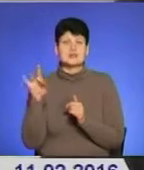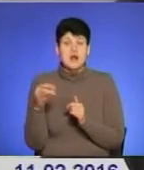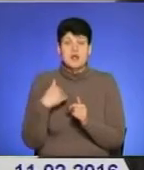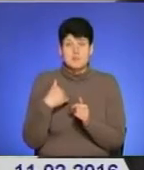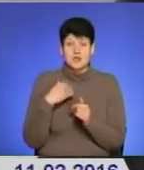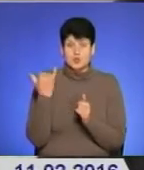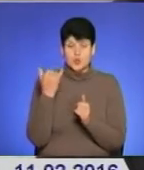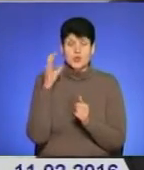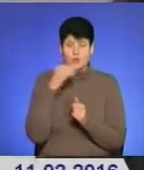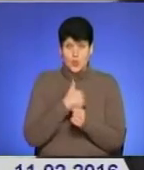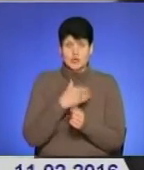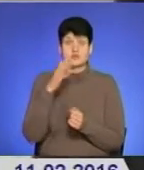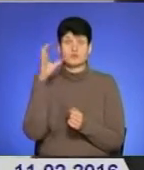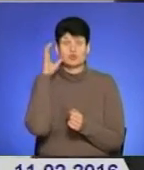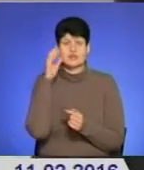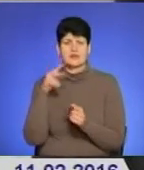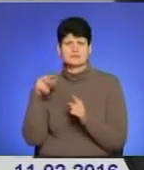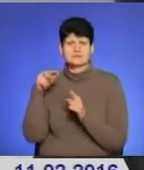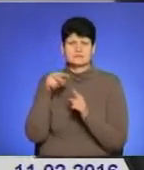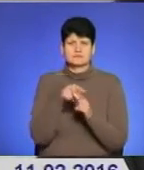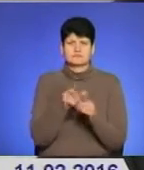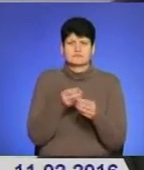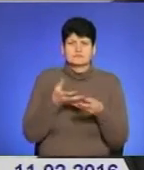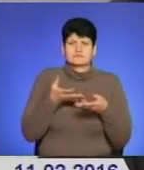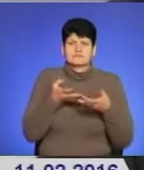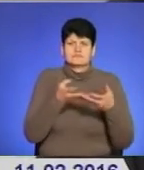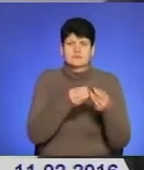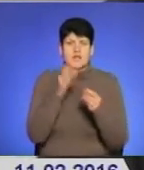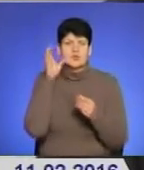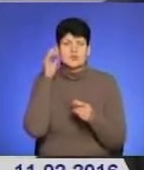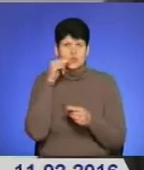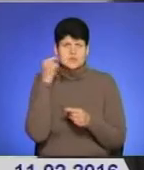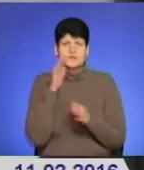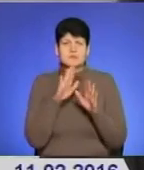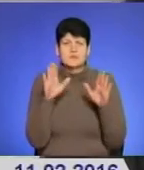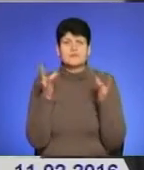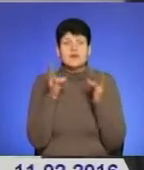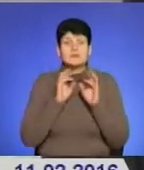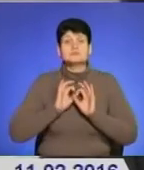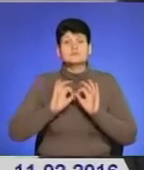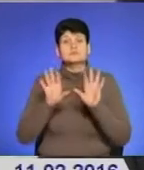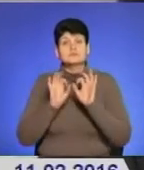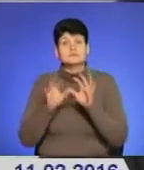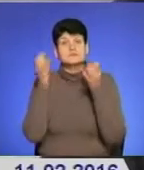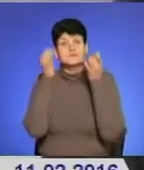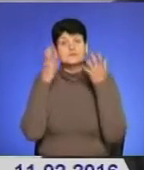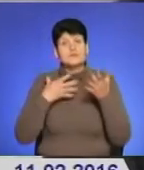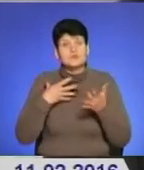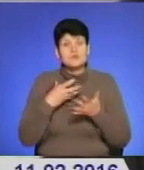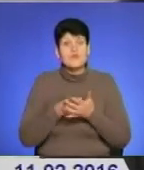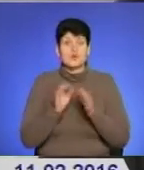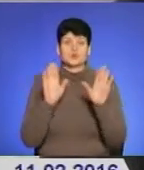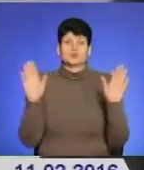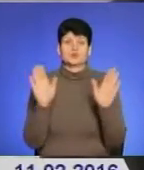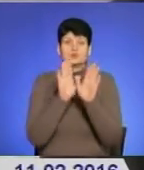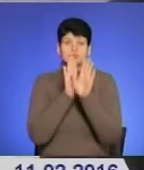хочемо слухати, нам нав'язують, щоб ми слухали російські пісні. Тому потрібно пропагувати свою культуру, свою